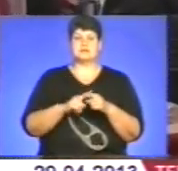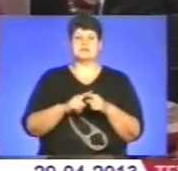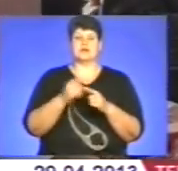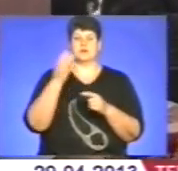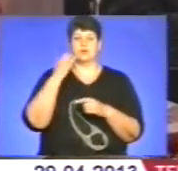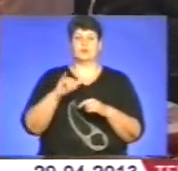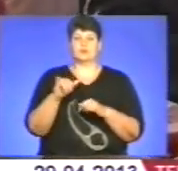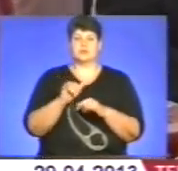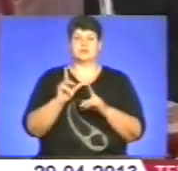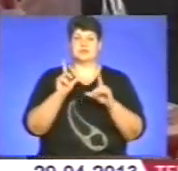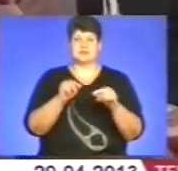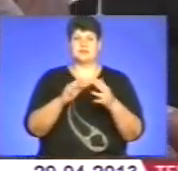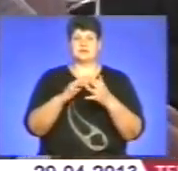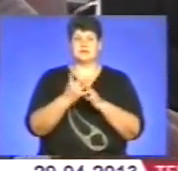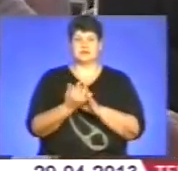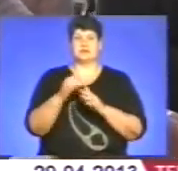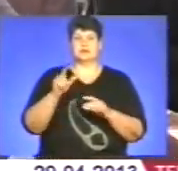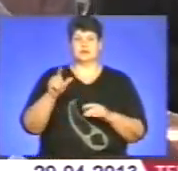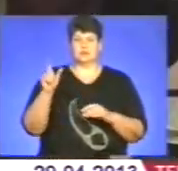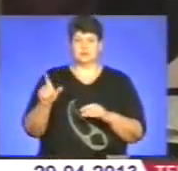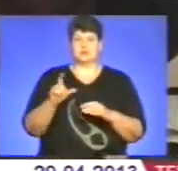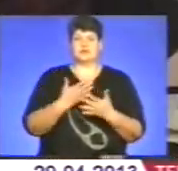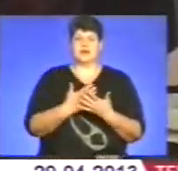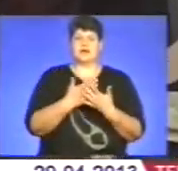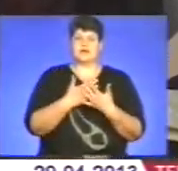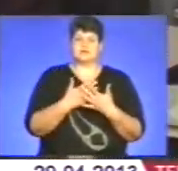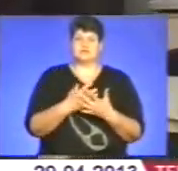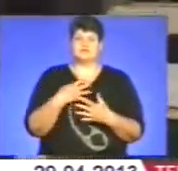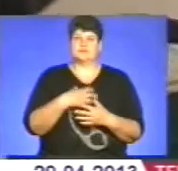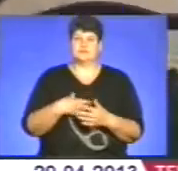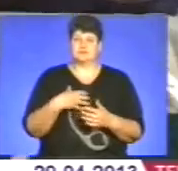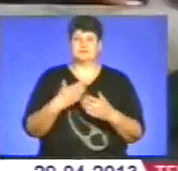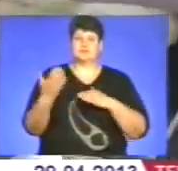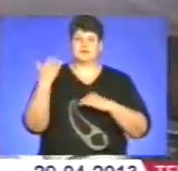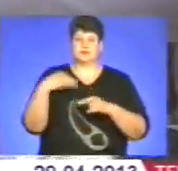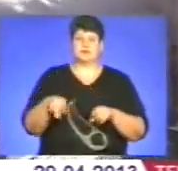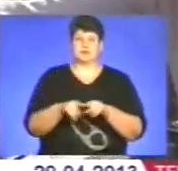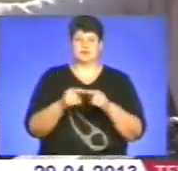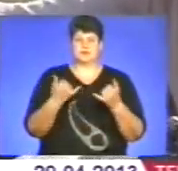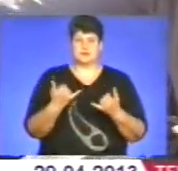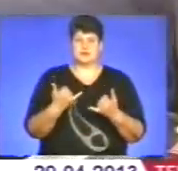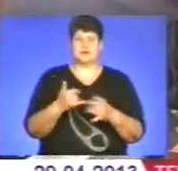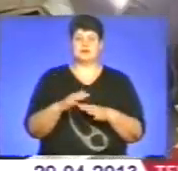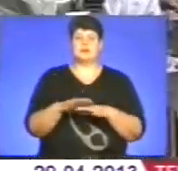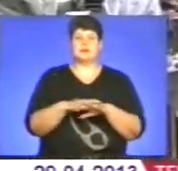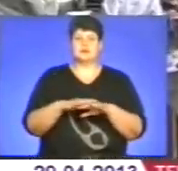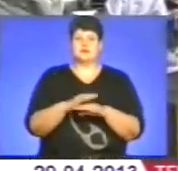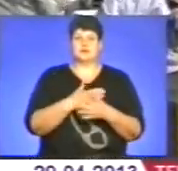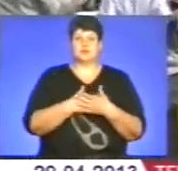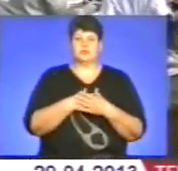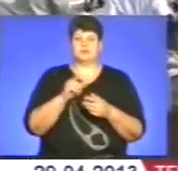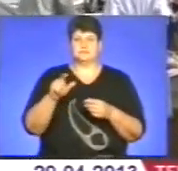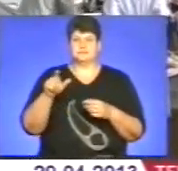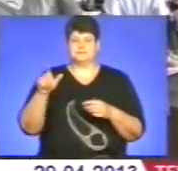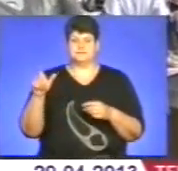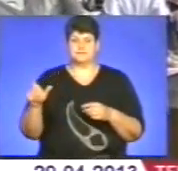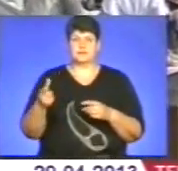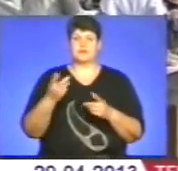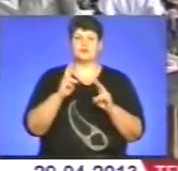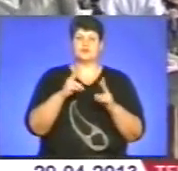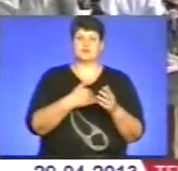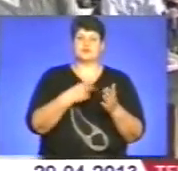людини, стає актуальним нині більше, як колись. Ярмаркувати люблять і продавці, і покупці. Для одних можливість придбати товар за